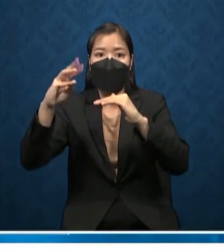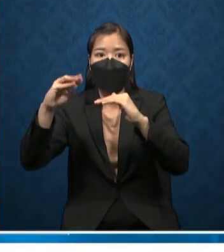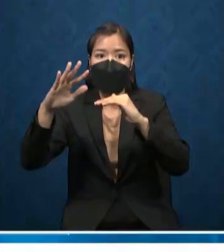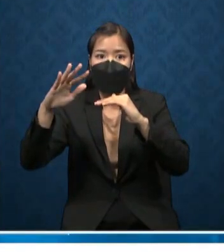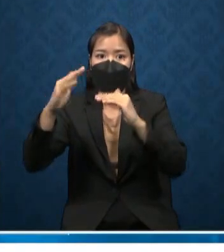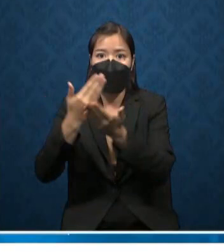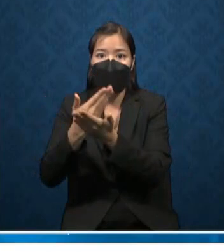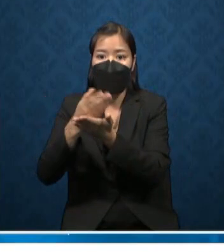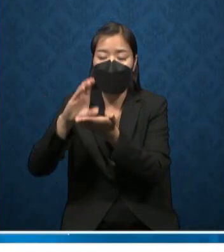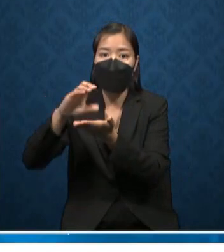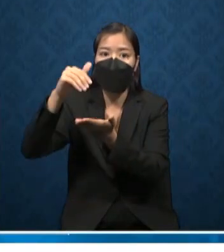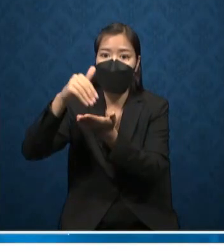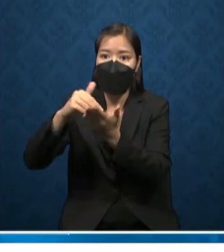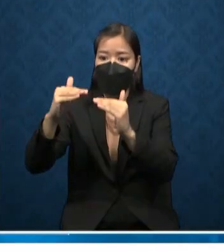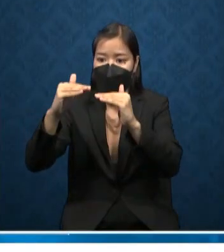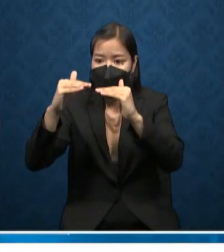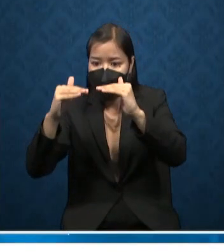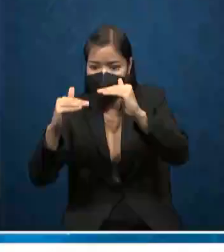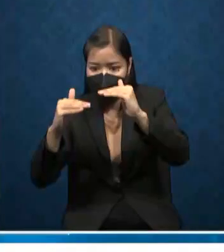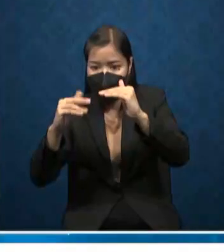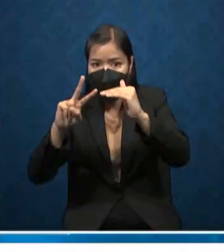ณพ.ศ. 2014